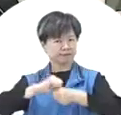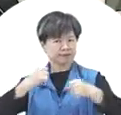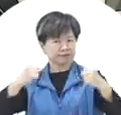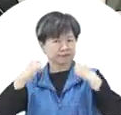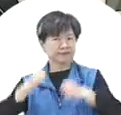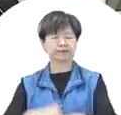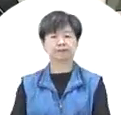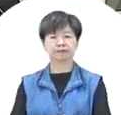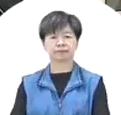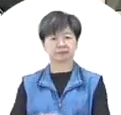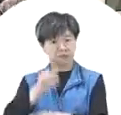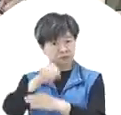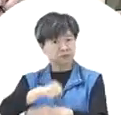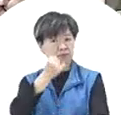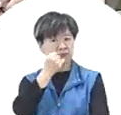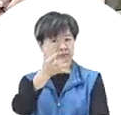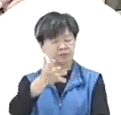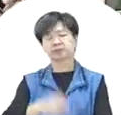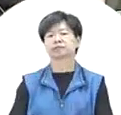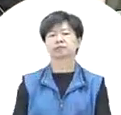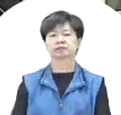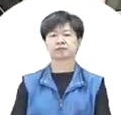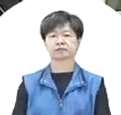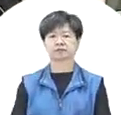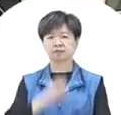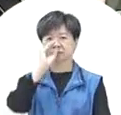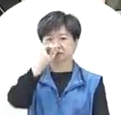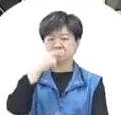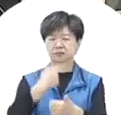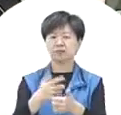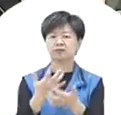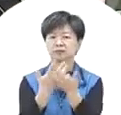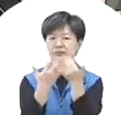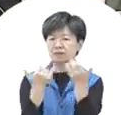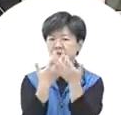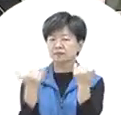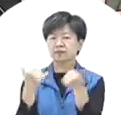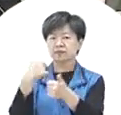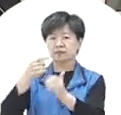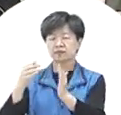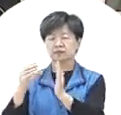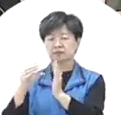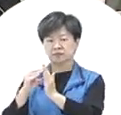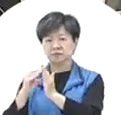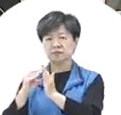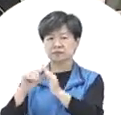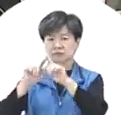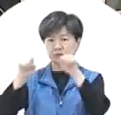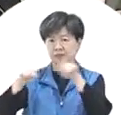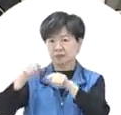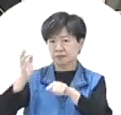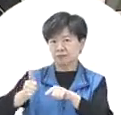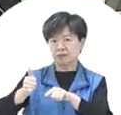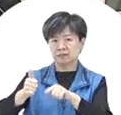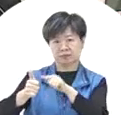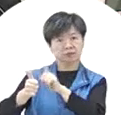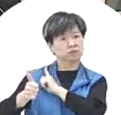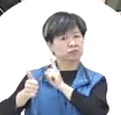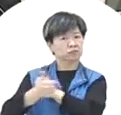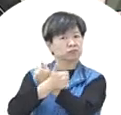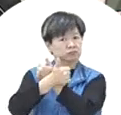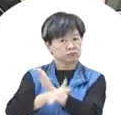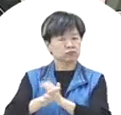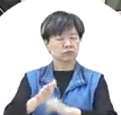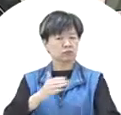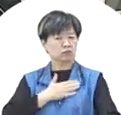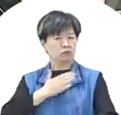长可以承诺吗？ 特教生不管是我们教育局张局长，他本身也是特教出身，也非